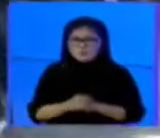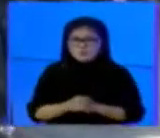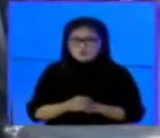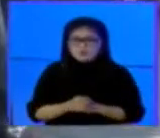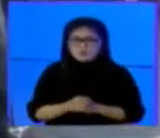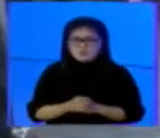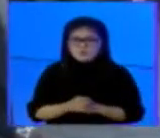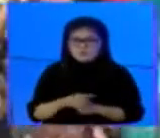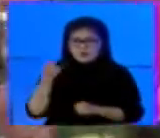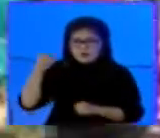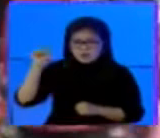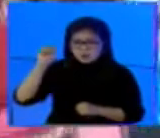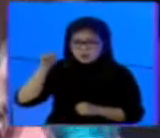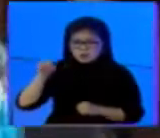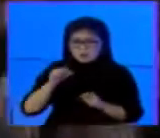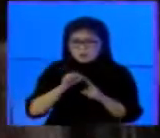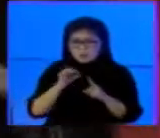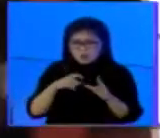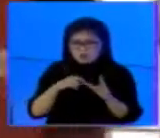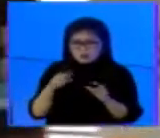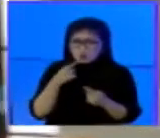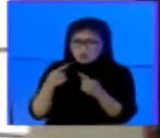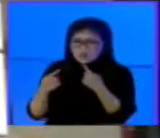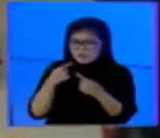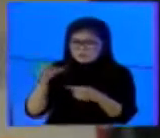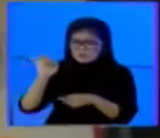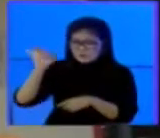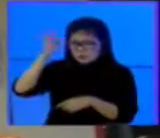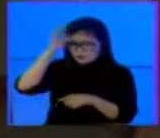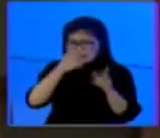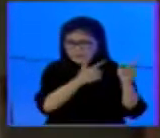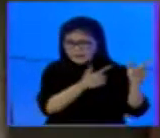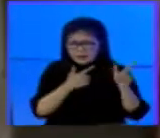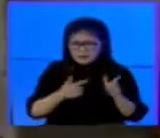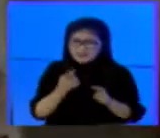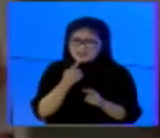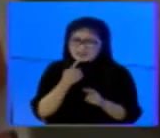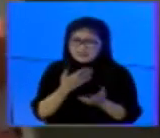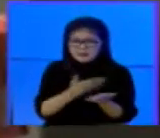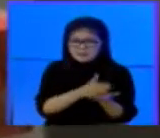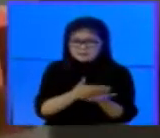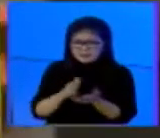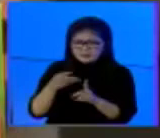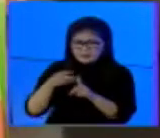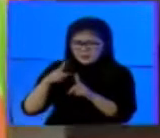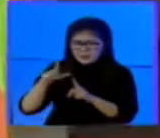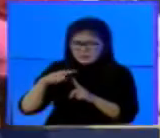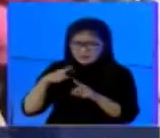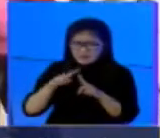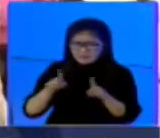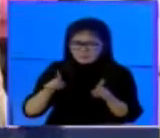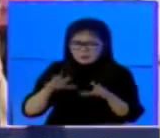Sementara pihak kantor pos mengaku sudah berkoordinasi dengan petugas kepolisian dan TNI setempat terkait pembagian BLT ini, namun masih